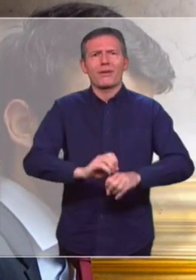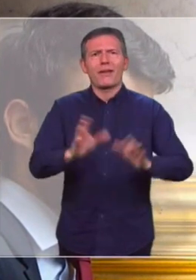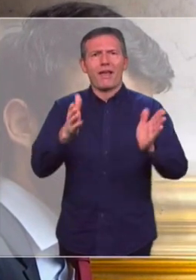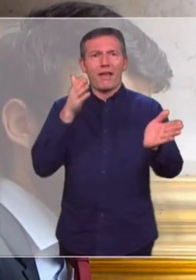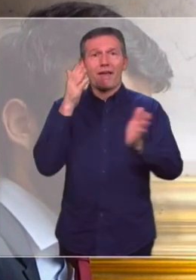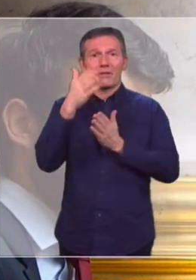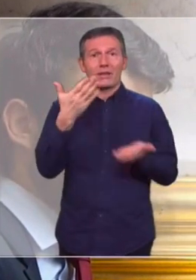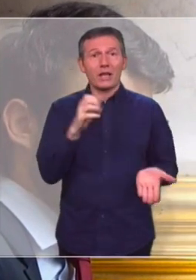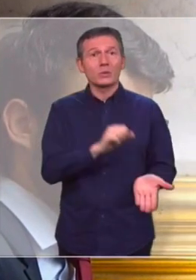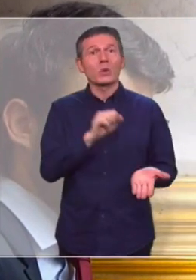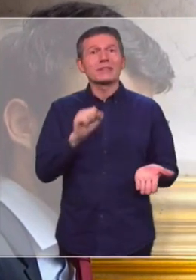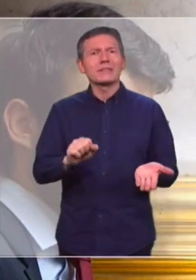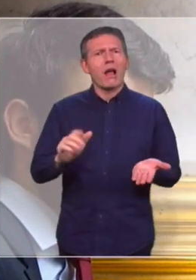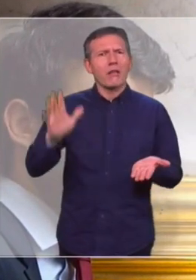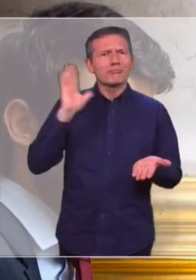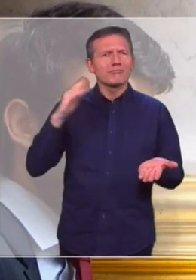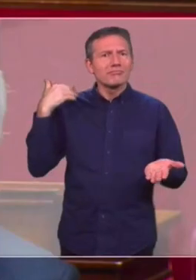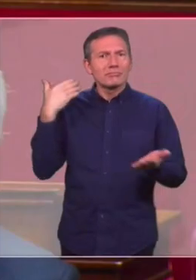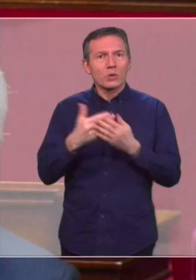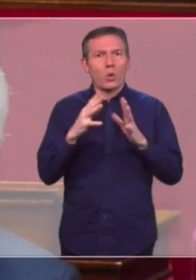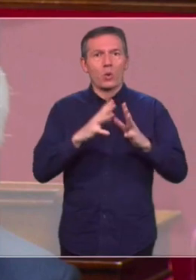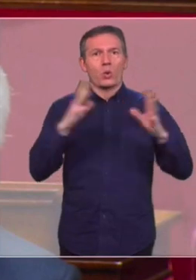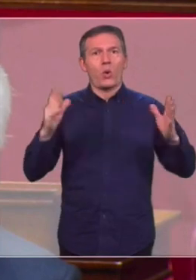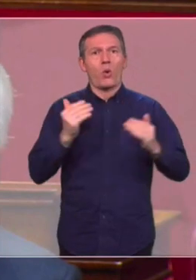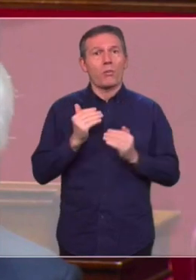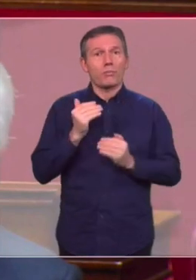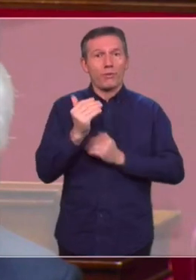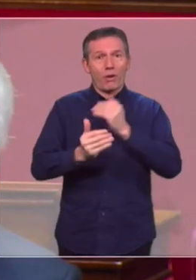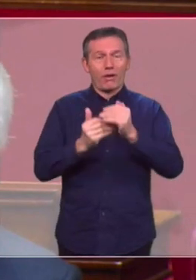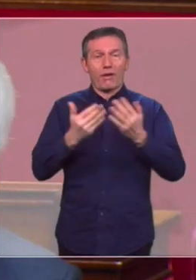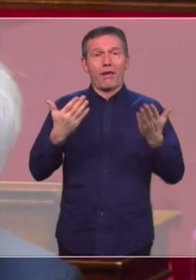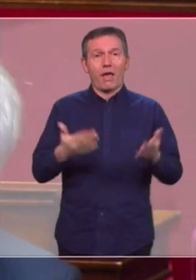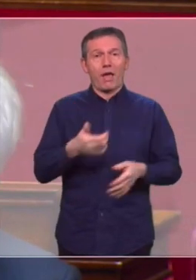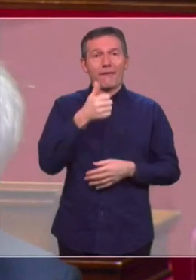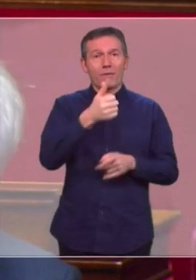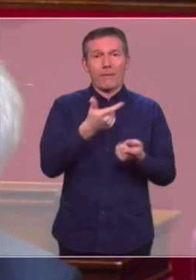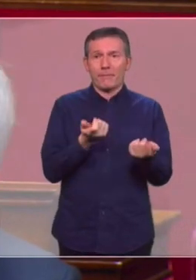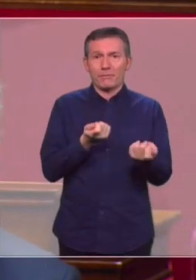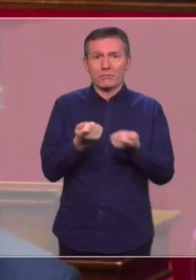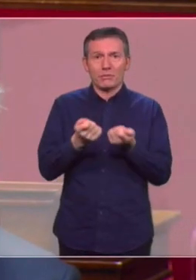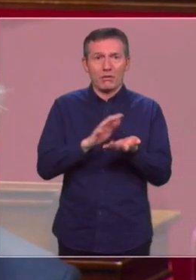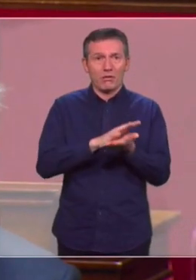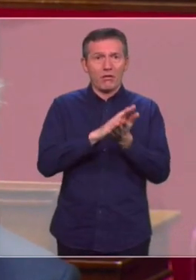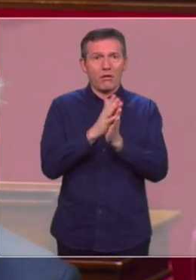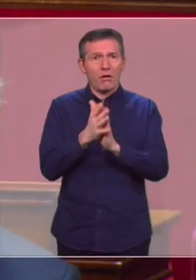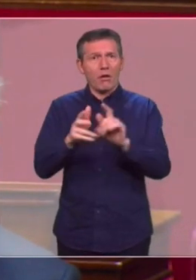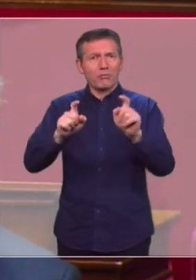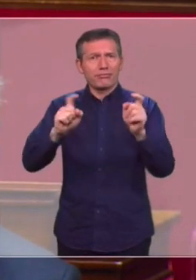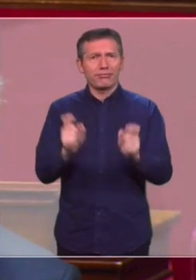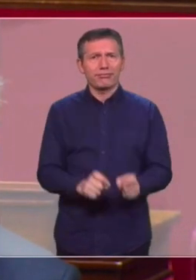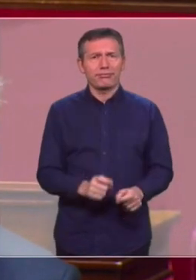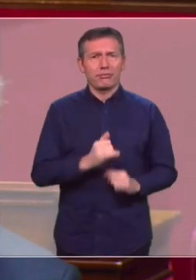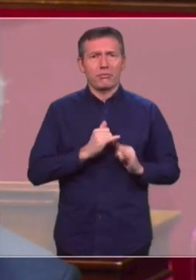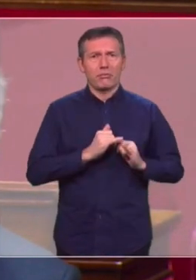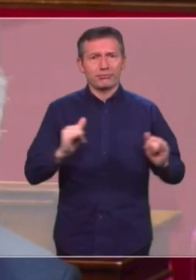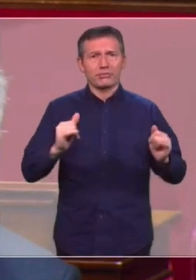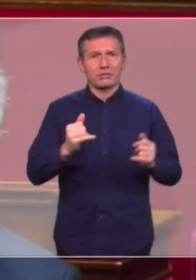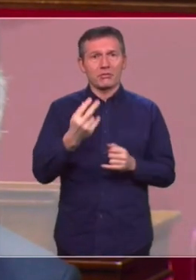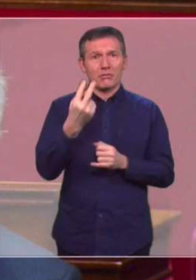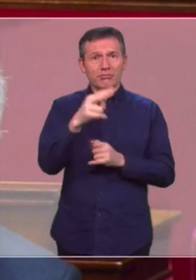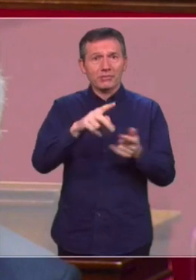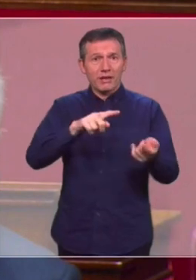sociale était un immense progrès. Vous voici à la manœuvre pour une immense régression. Votre réforme